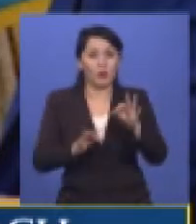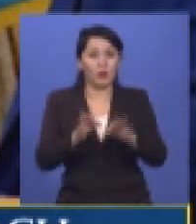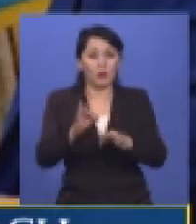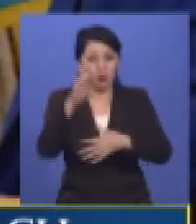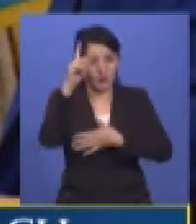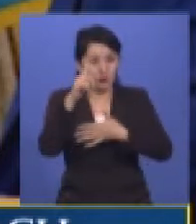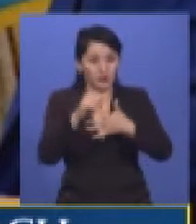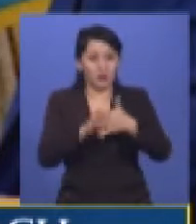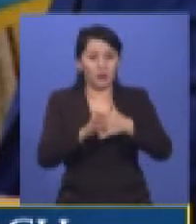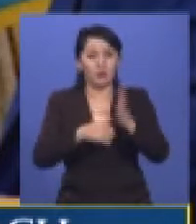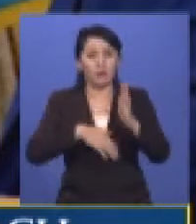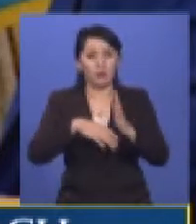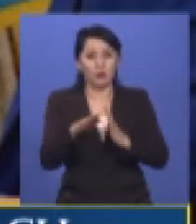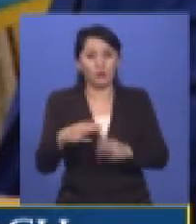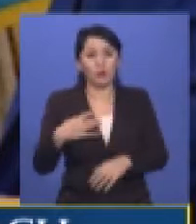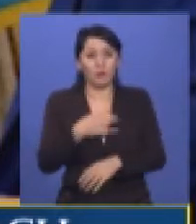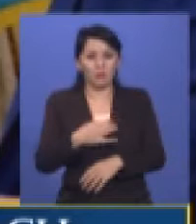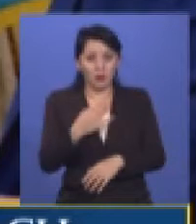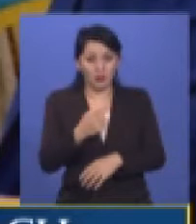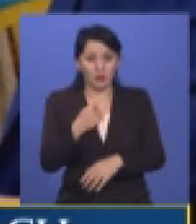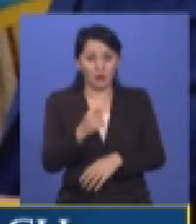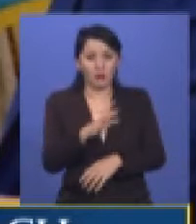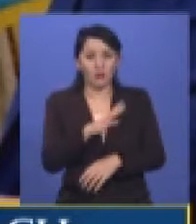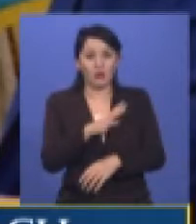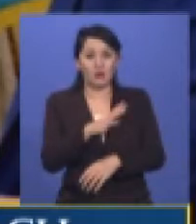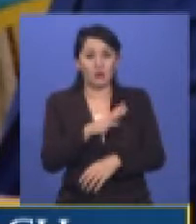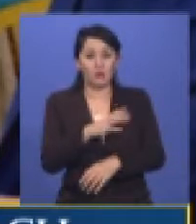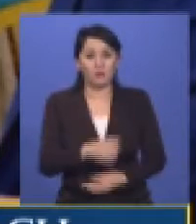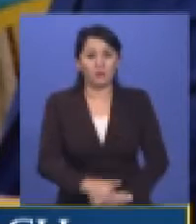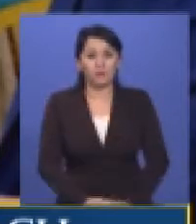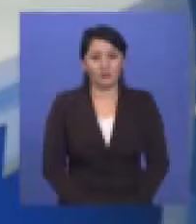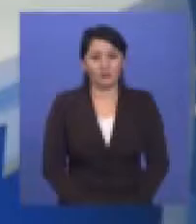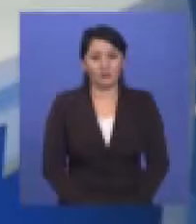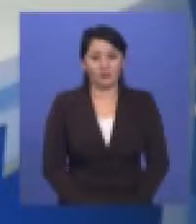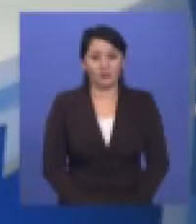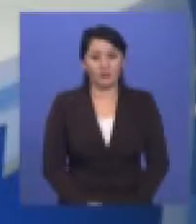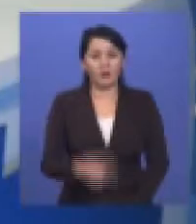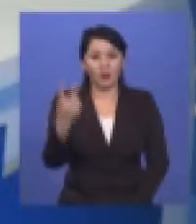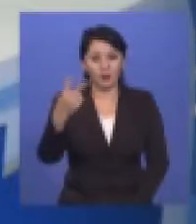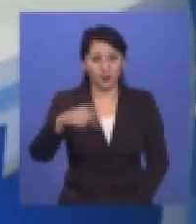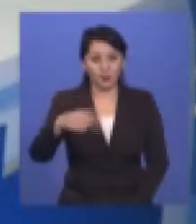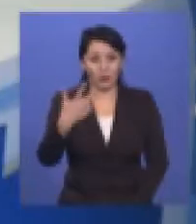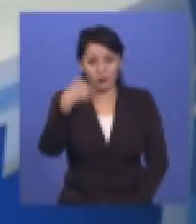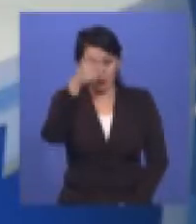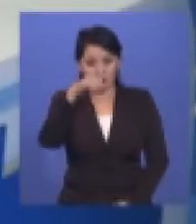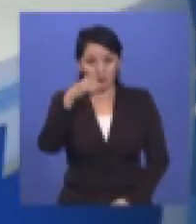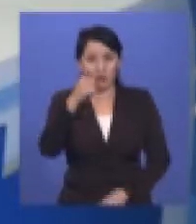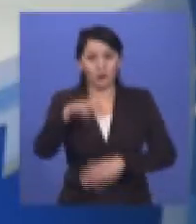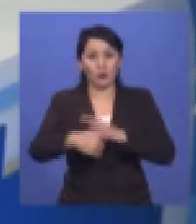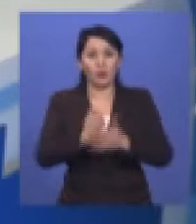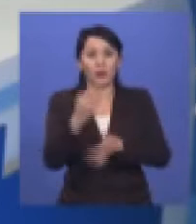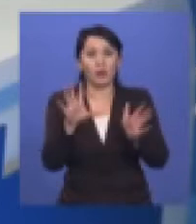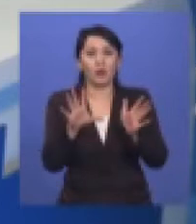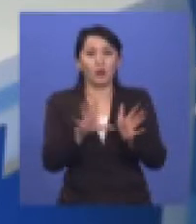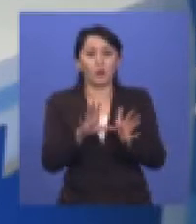сот тармағына деген сенімін күшейтуде маңызды екендігін атап өтті. 2030 жылға қарай жаңартылған